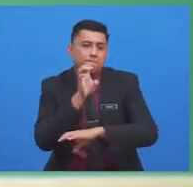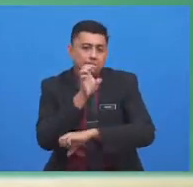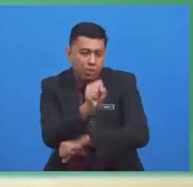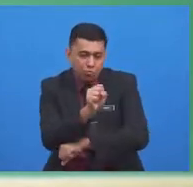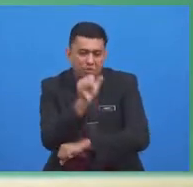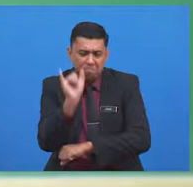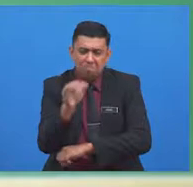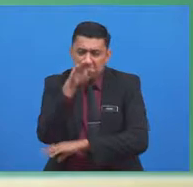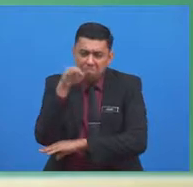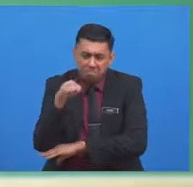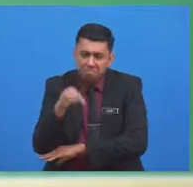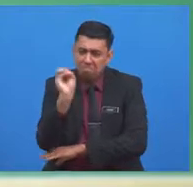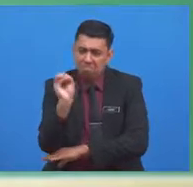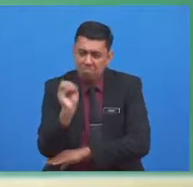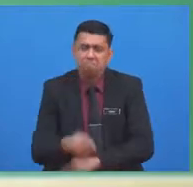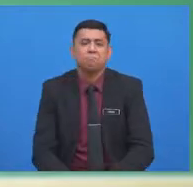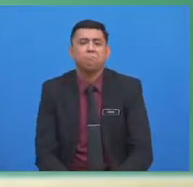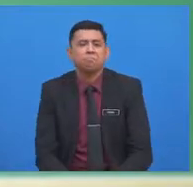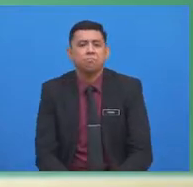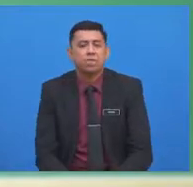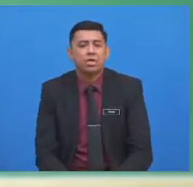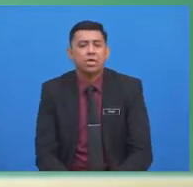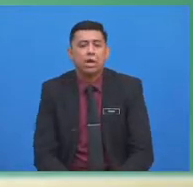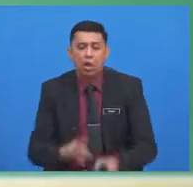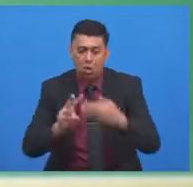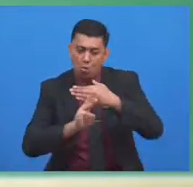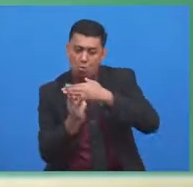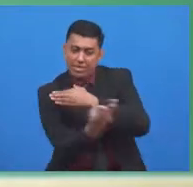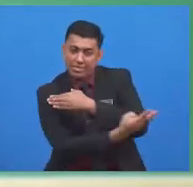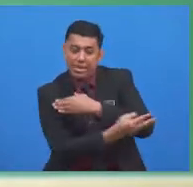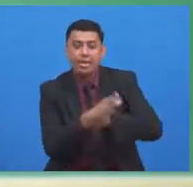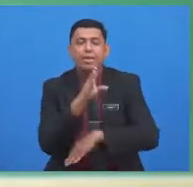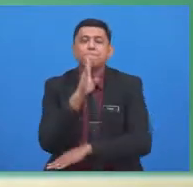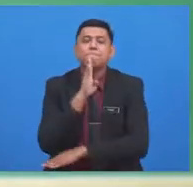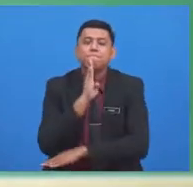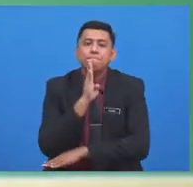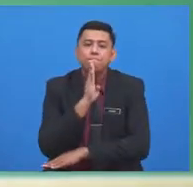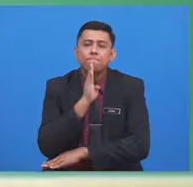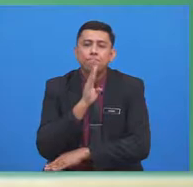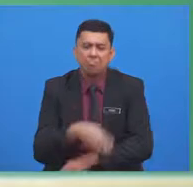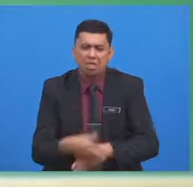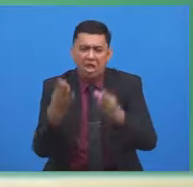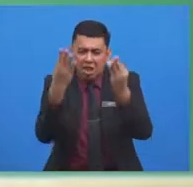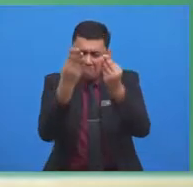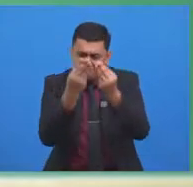rekahan. Di kawasan tropika lembap, kawasan batu kapur mudah diresapi air